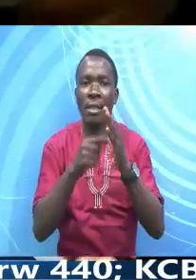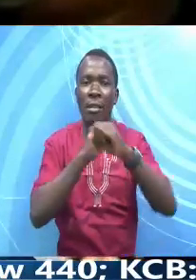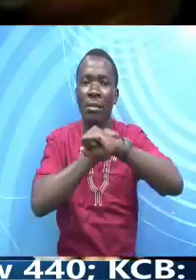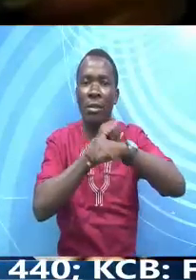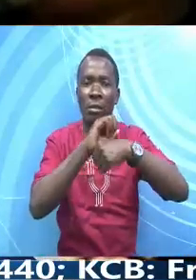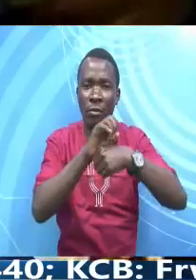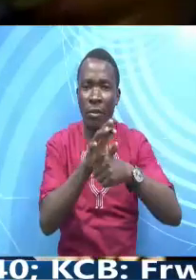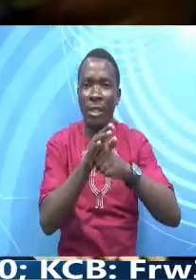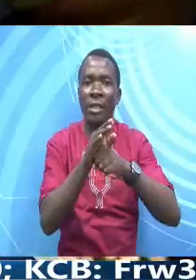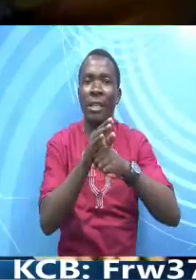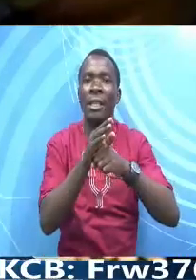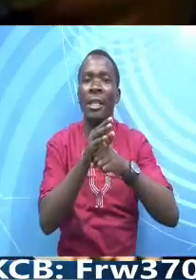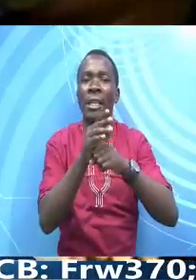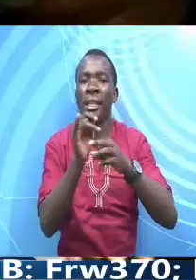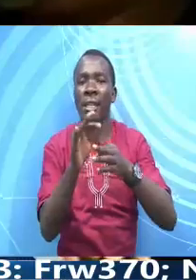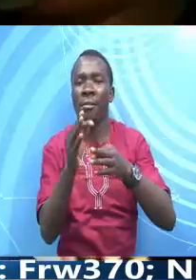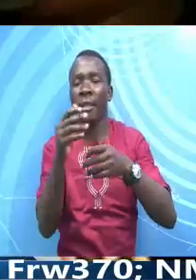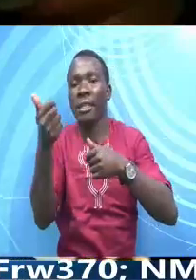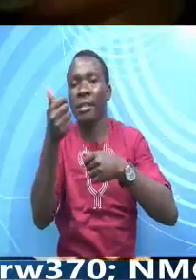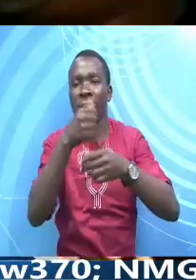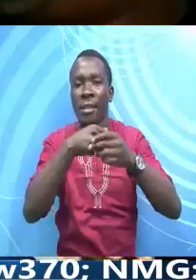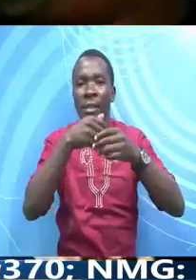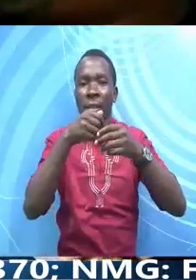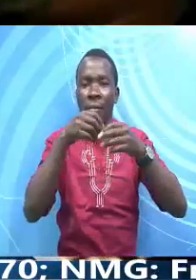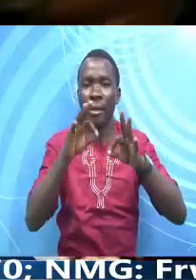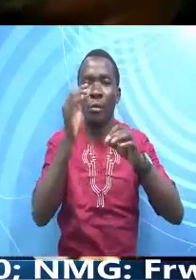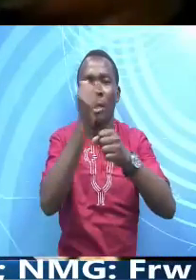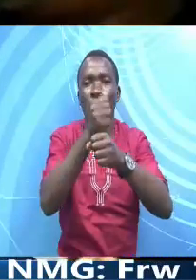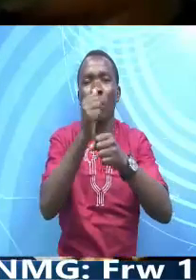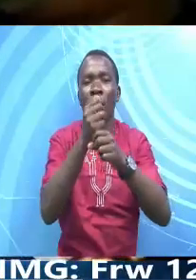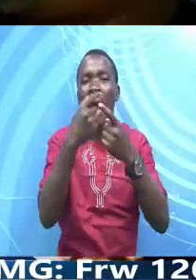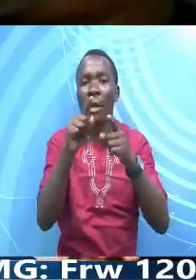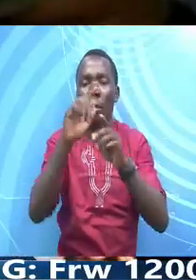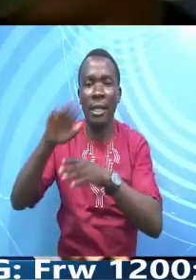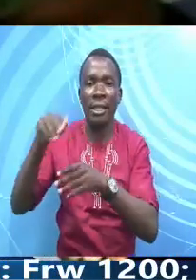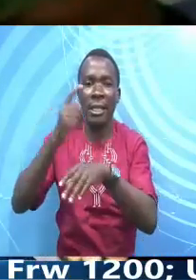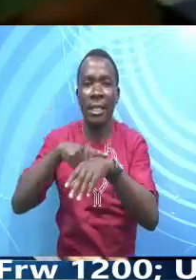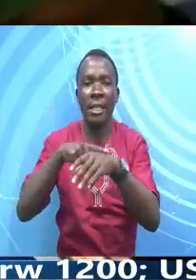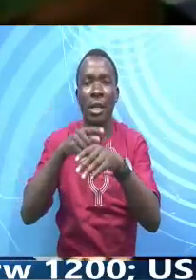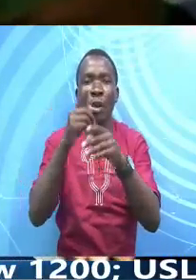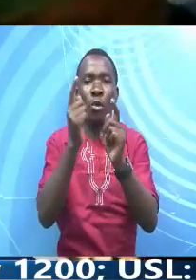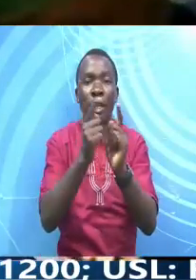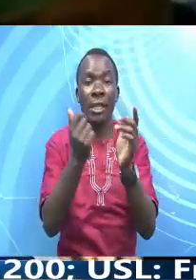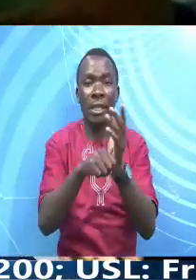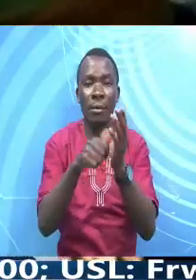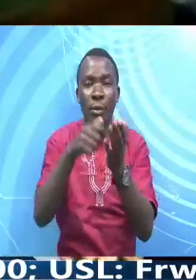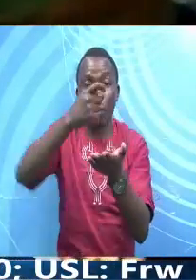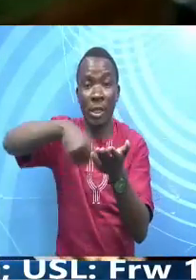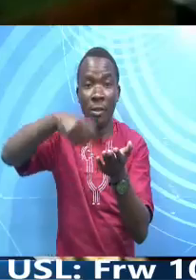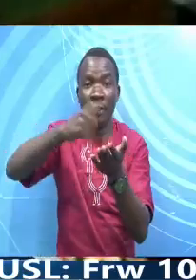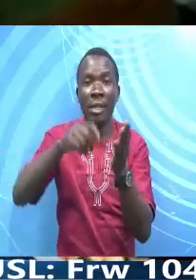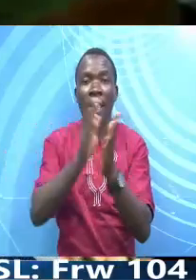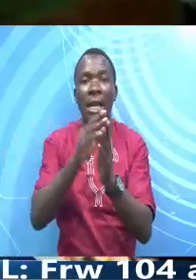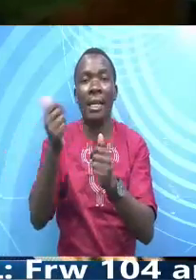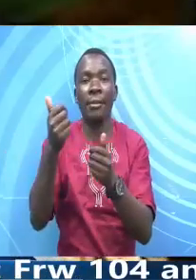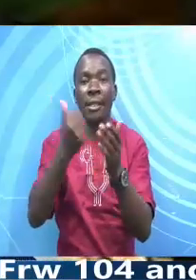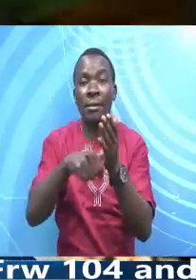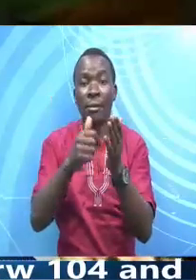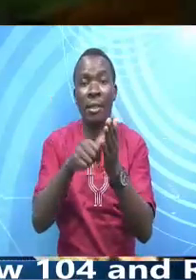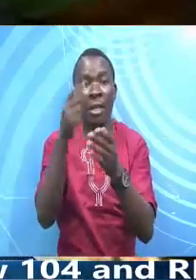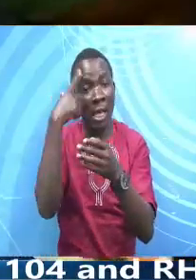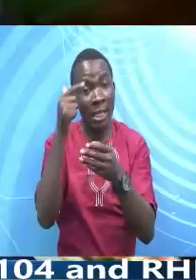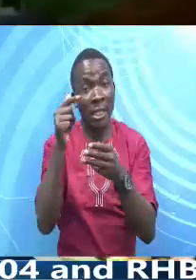abantu bazakora hanyuma uretse n'ibihe turimo n'ubundi ugize ikibazo cy'umusoro cyangwa ibindi bibazo azinzira anyuramo